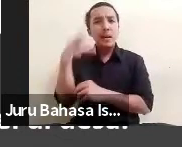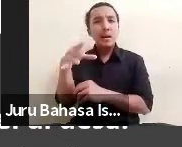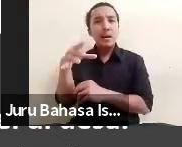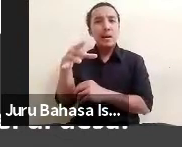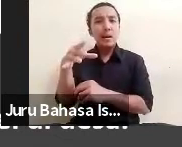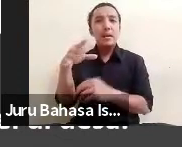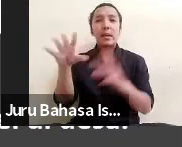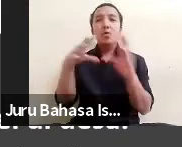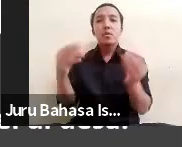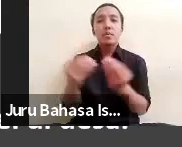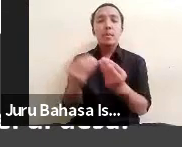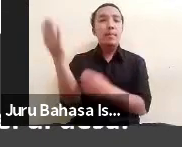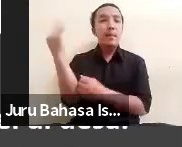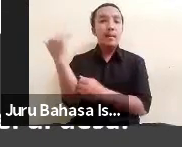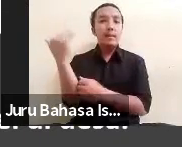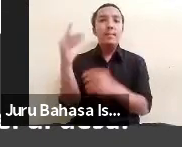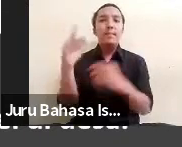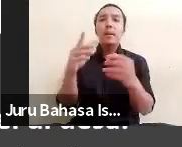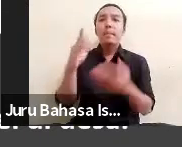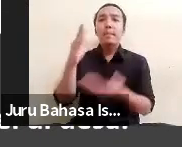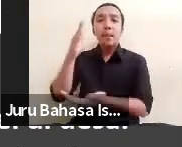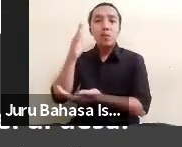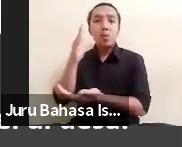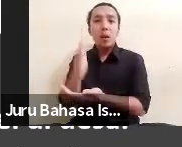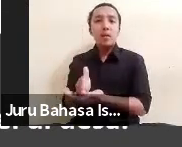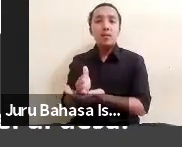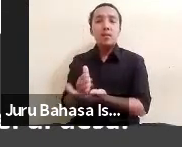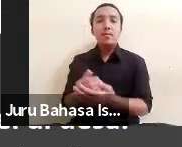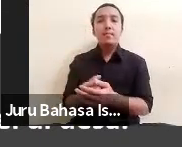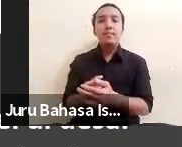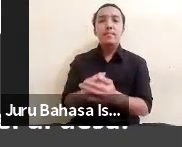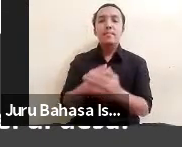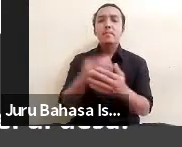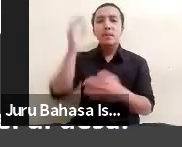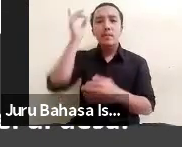Permendes nomor 7 tahun 2020 sudah ada